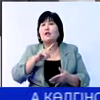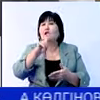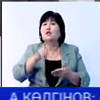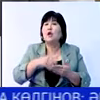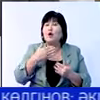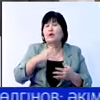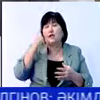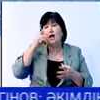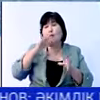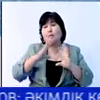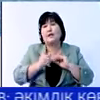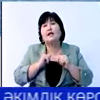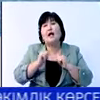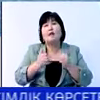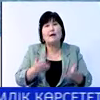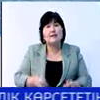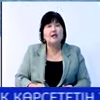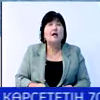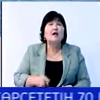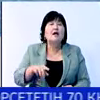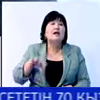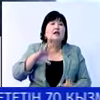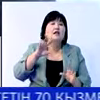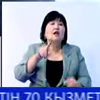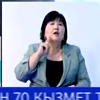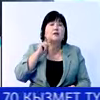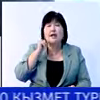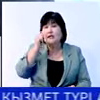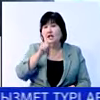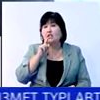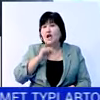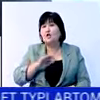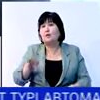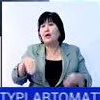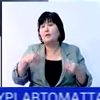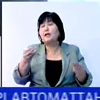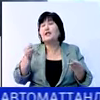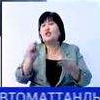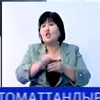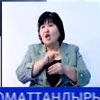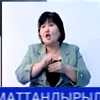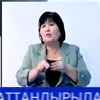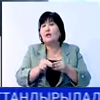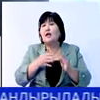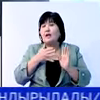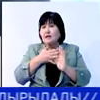қойып, пікір алмасты. Жалпы жастар жылының біздің жас ұрпаққа беретін тәрбиесі,